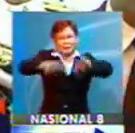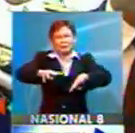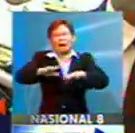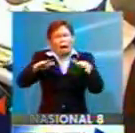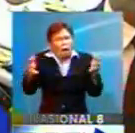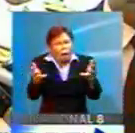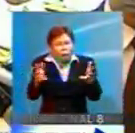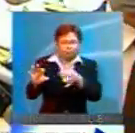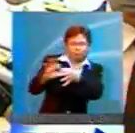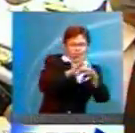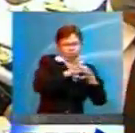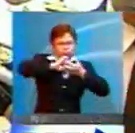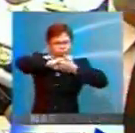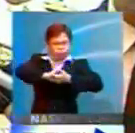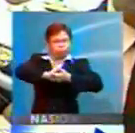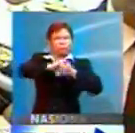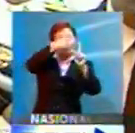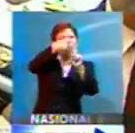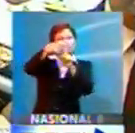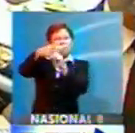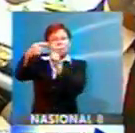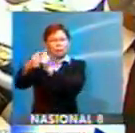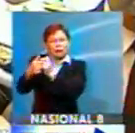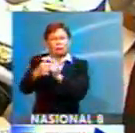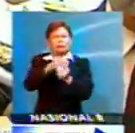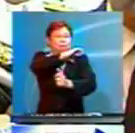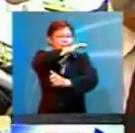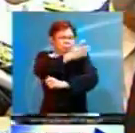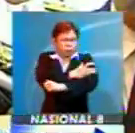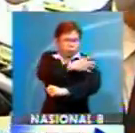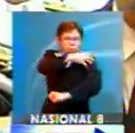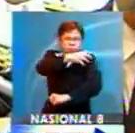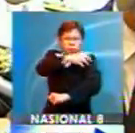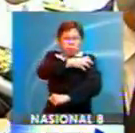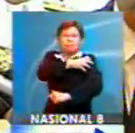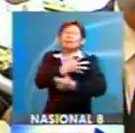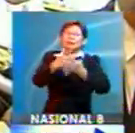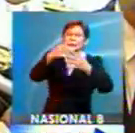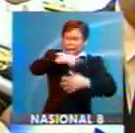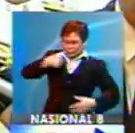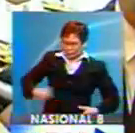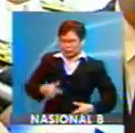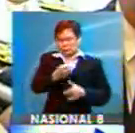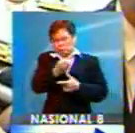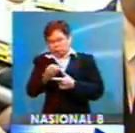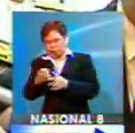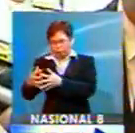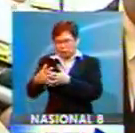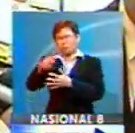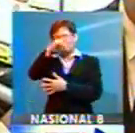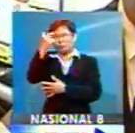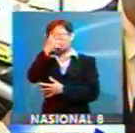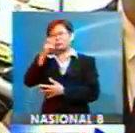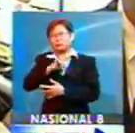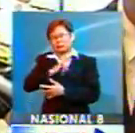rapat menggunakan plus-plus dengan kuasa-kuasa besar sama ada China atau Amerika Syarikat, kerana saya